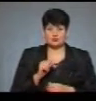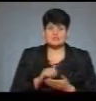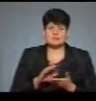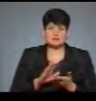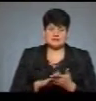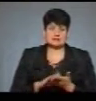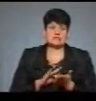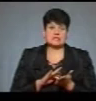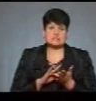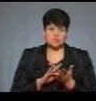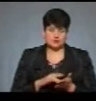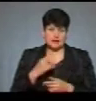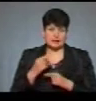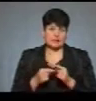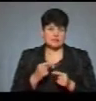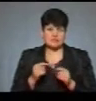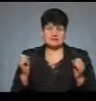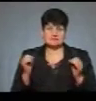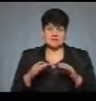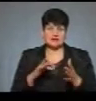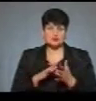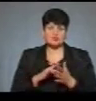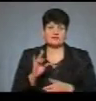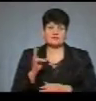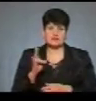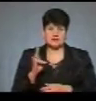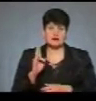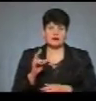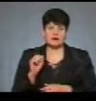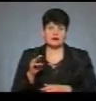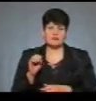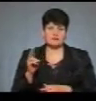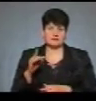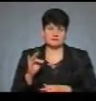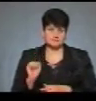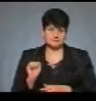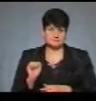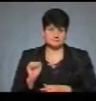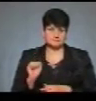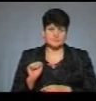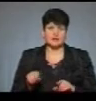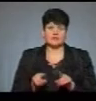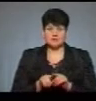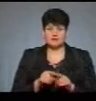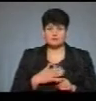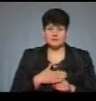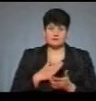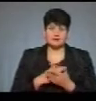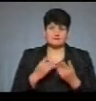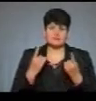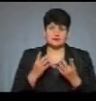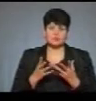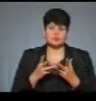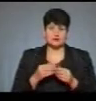записуйтесь на екскурсії. Традиційно у нас збірна екскурсія в неділю у Катедральний собор. І також ми маємо велику